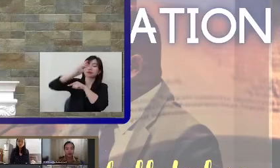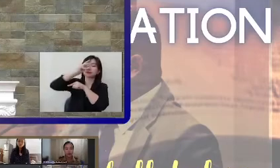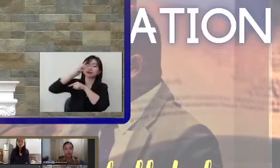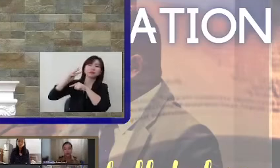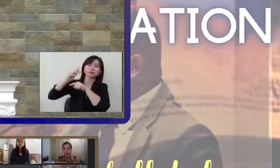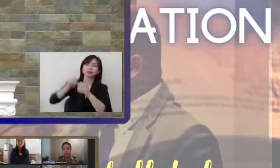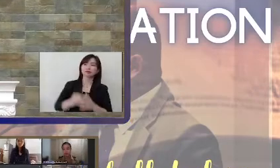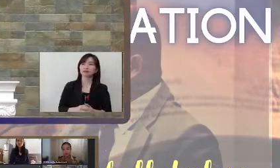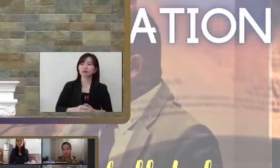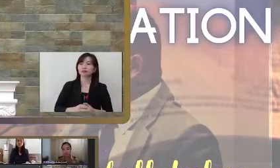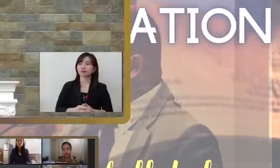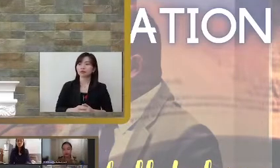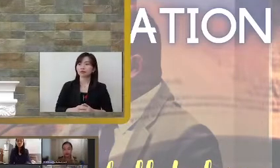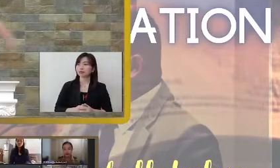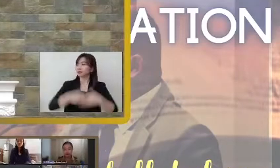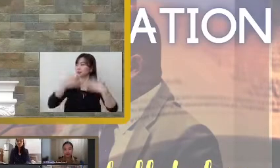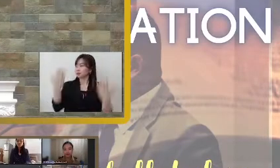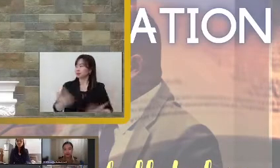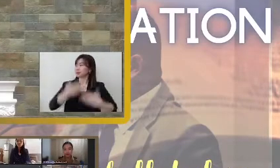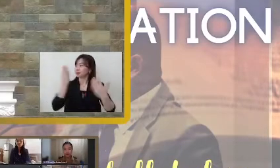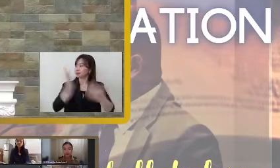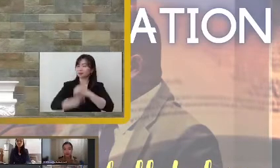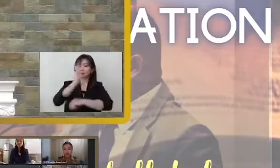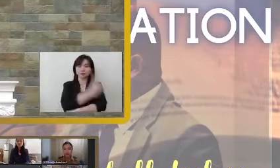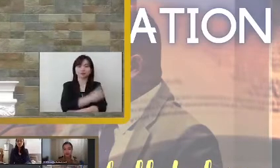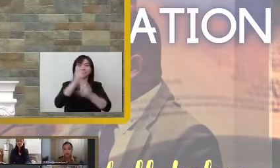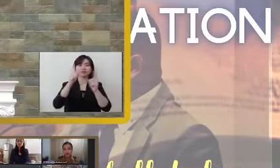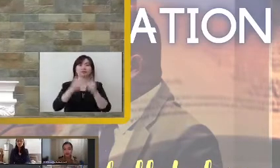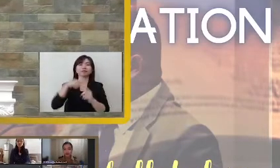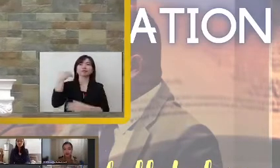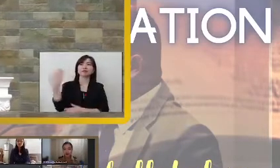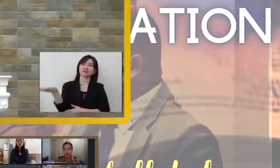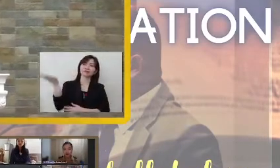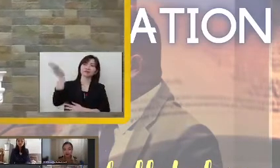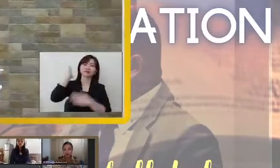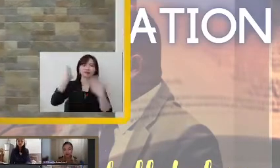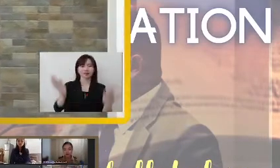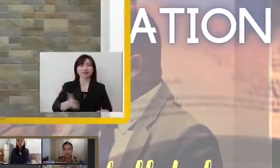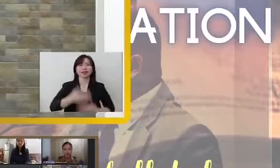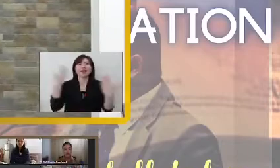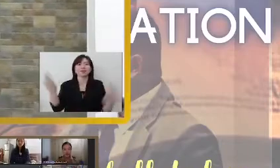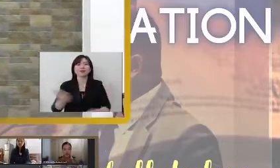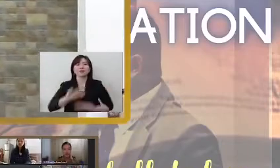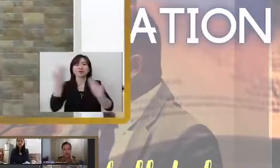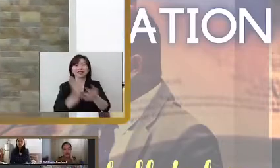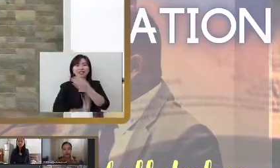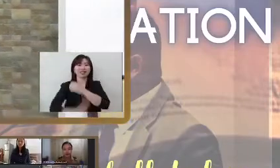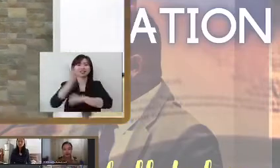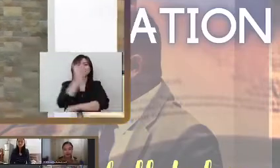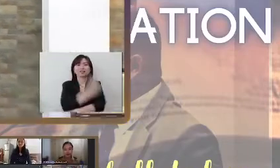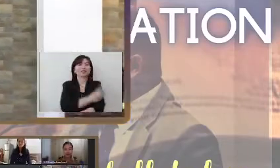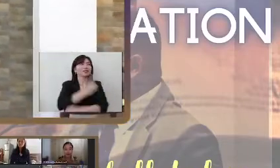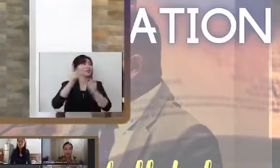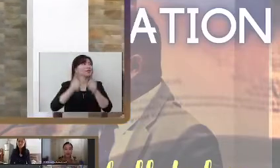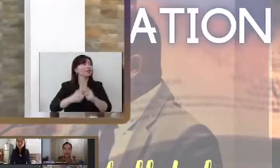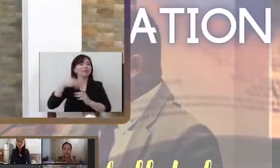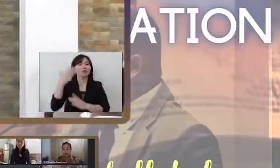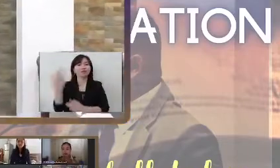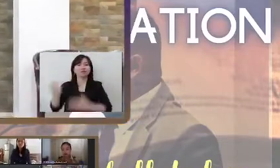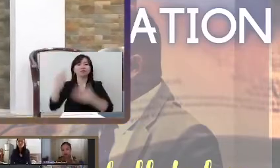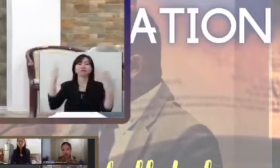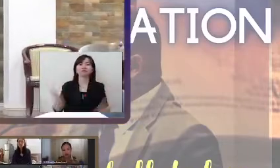you. One more time, yung nasa tono na. Happy birthday to you. Happy birthday to